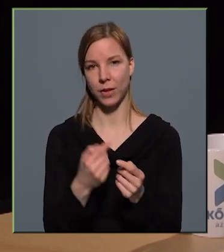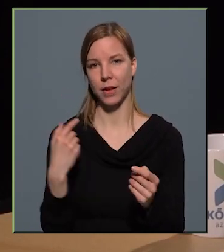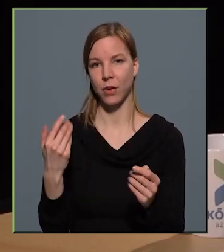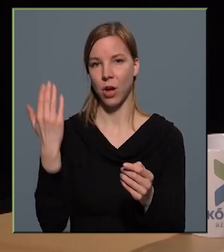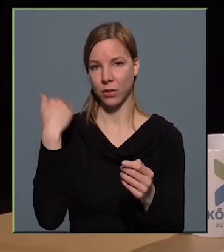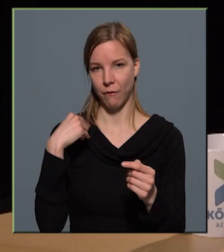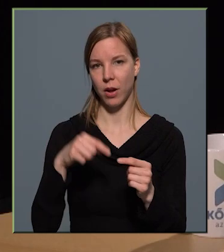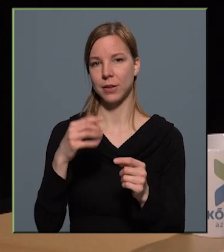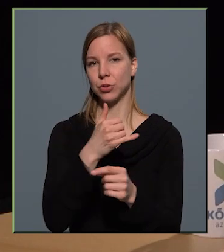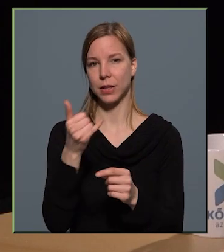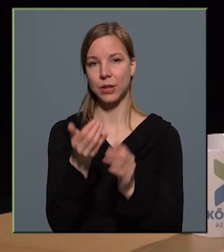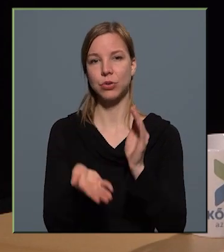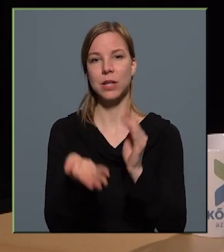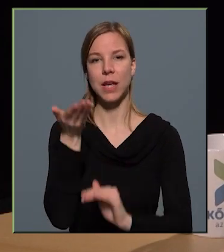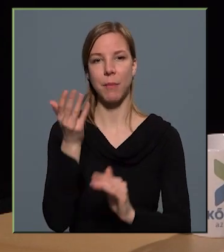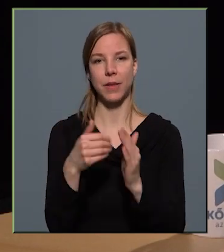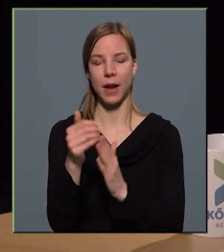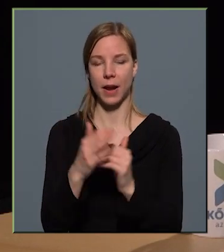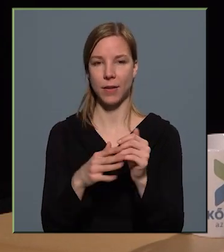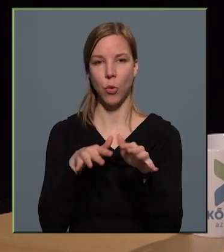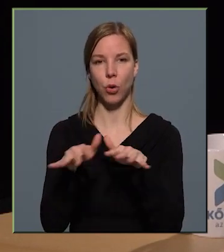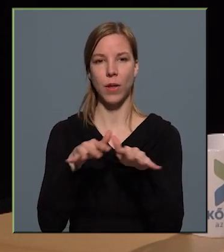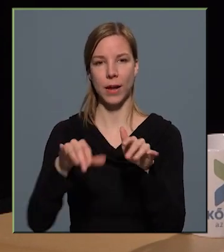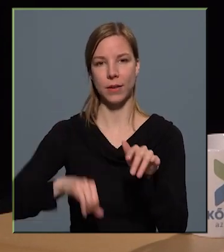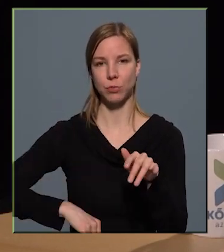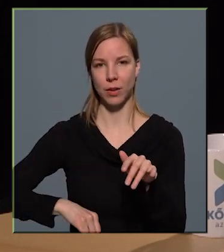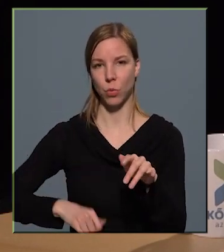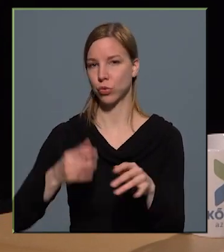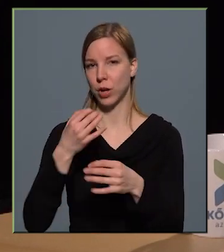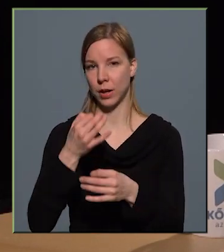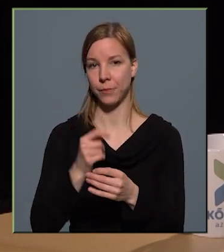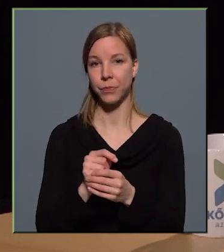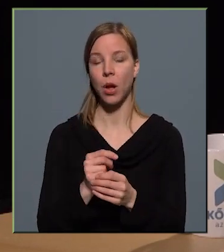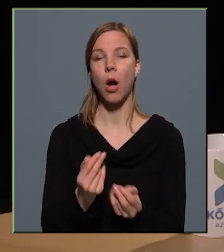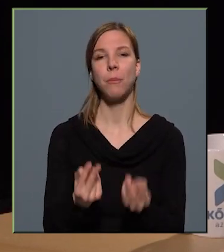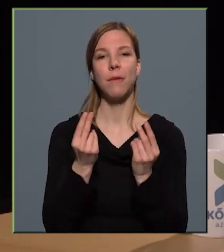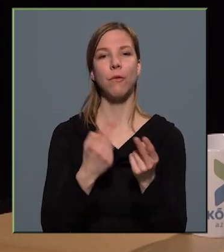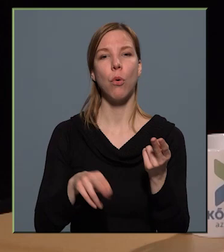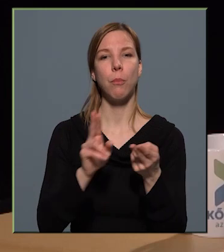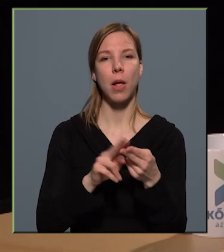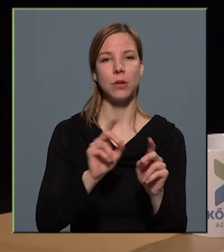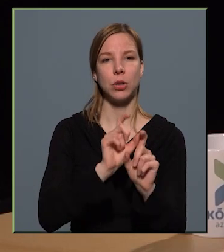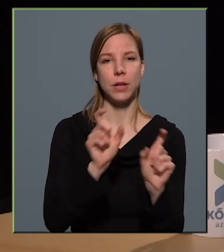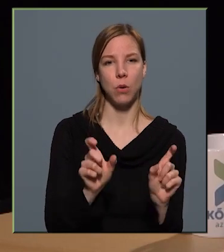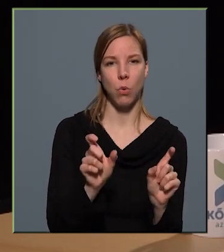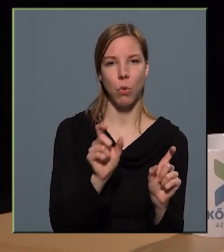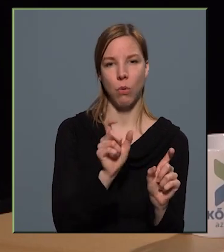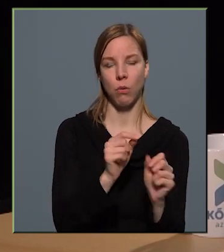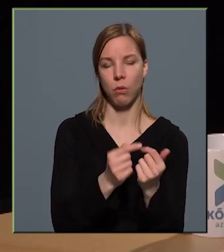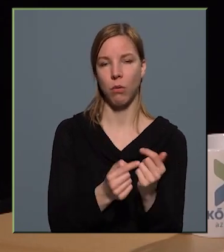kezeljük a közlekedés biztonsági kérdéseket, tehát a legfőbb baleseti okok tekintetében idén az